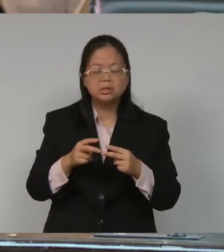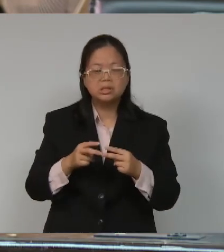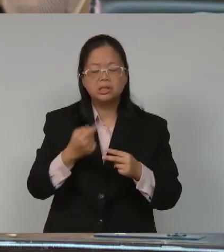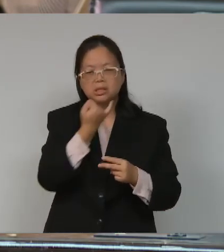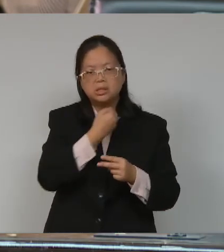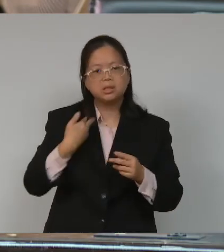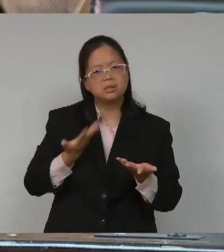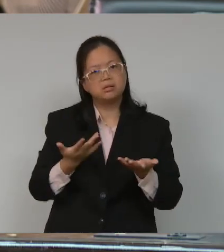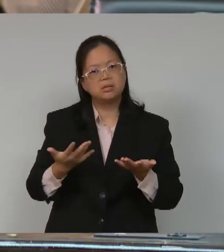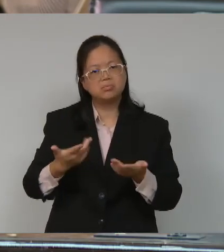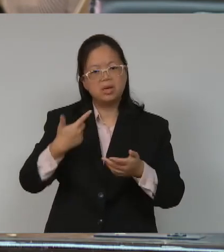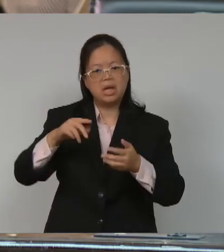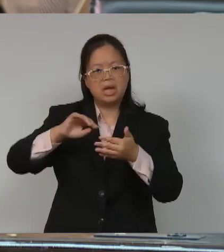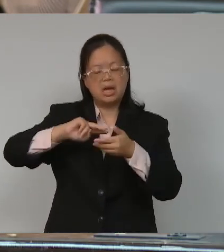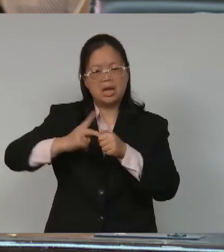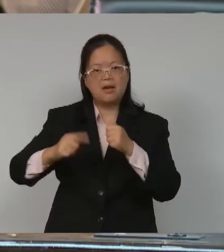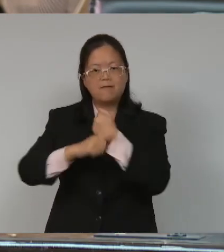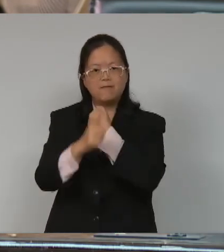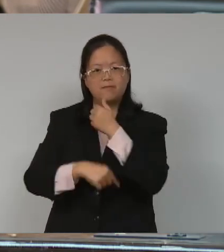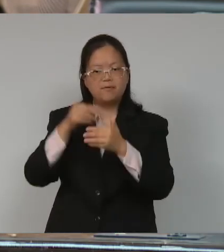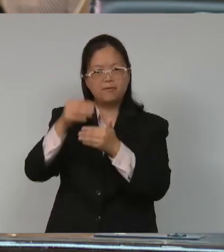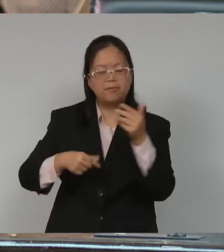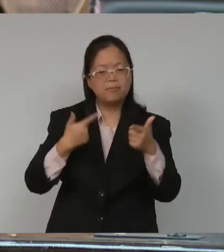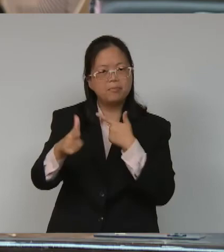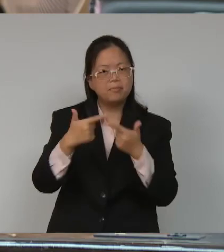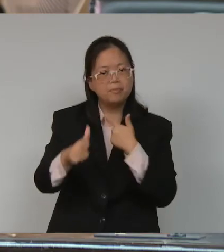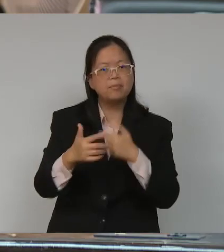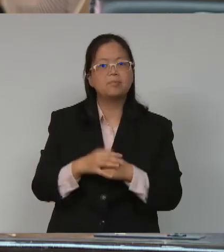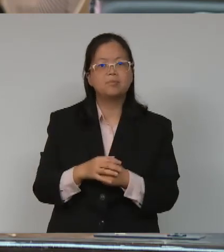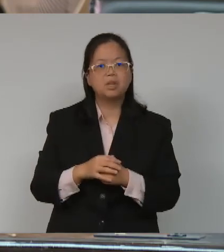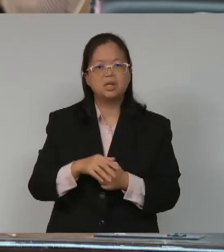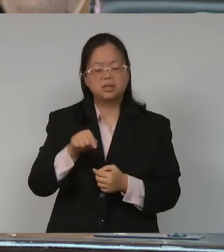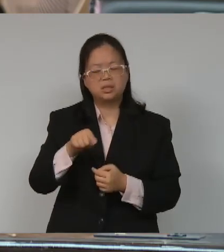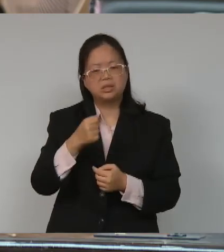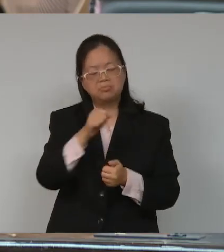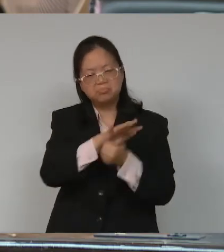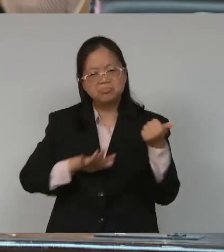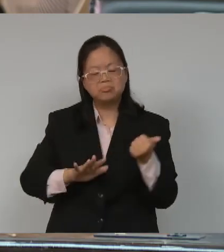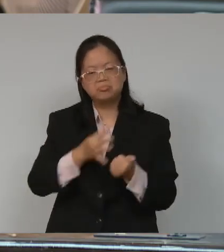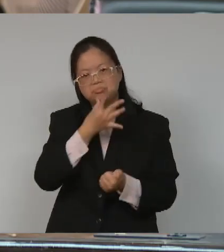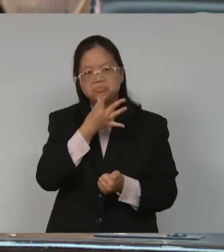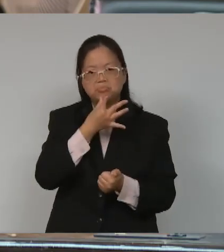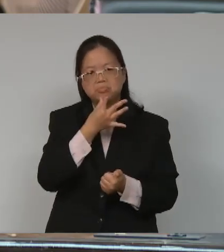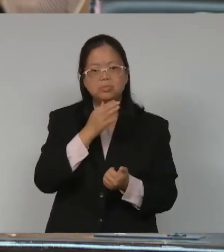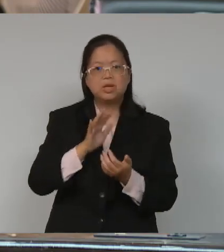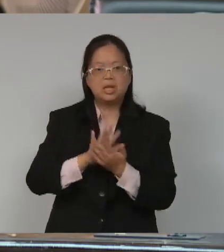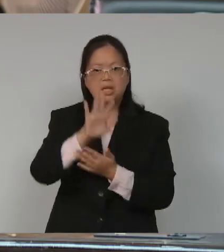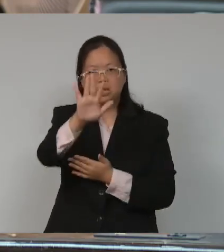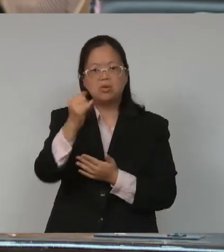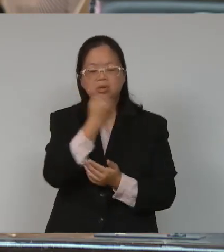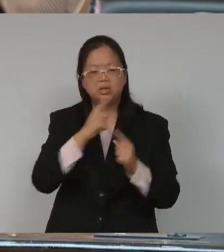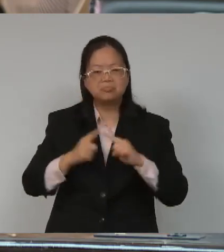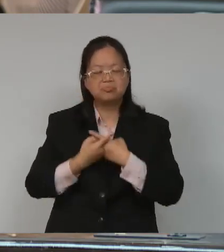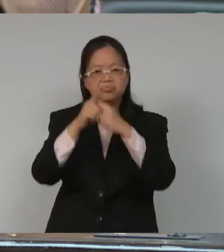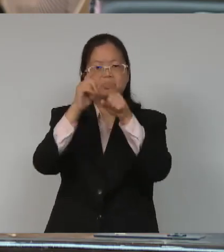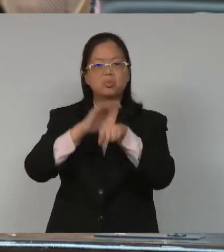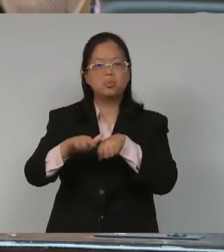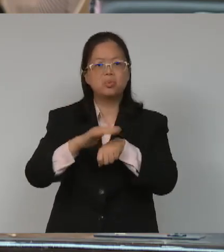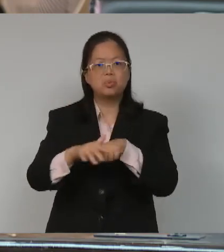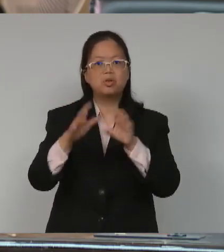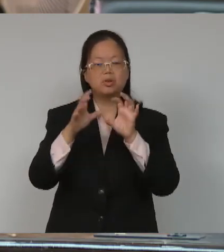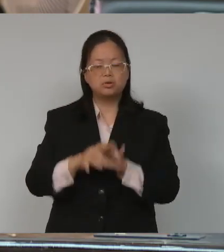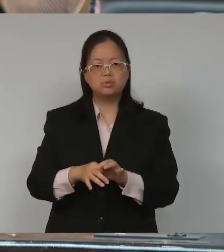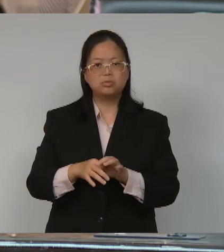呢，大概会在法律的所谓的合法性上会有问题，将来就会引起争讼的问题啊。所以这